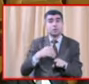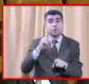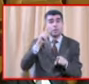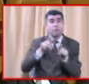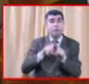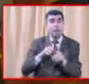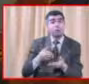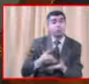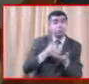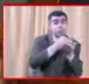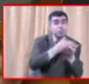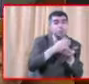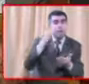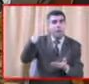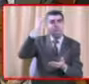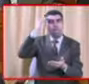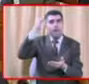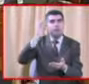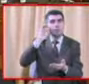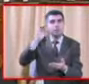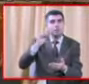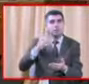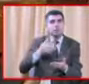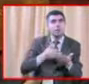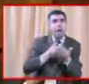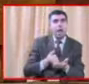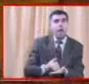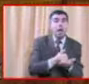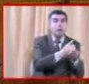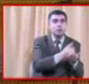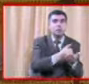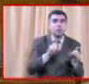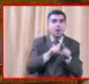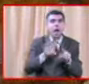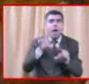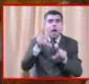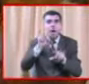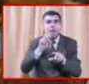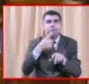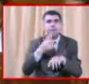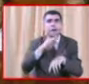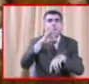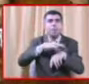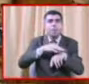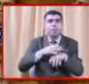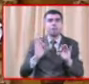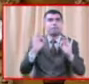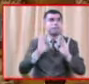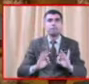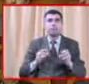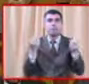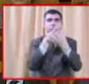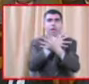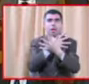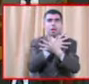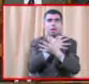للمستشفى المركب الجامعي فاس، وثاني حاجه ما عطاوش سبب المرض ديالو. كانت اول ظاهره في المغرب ان مستشفى وزاره الصحه